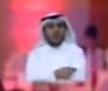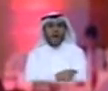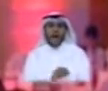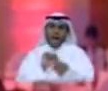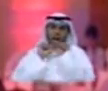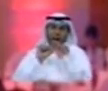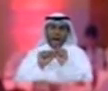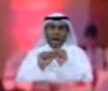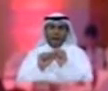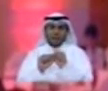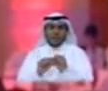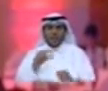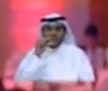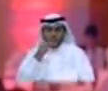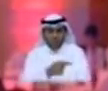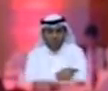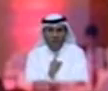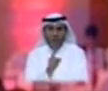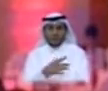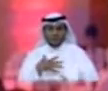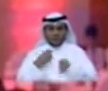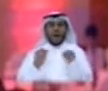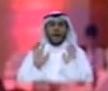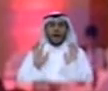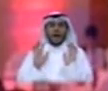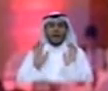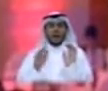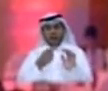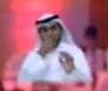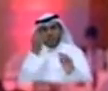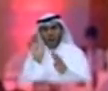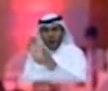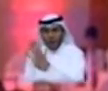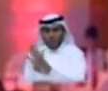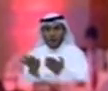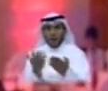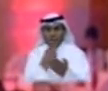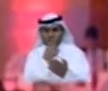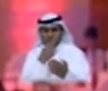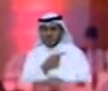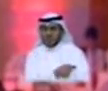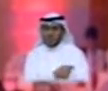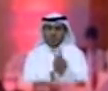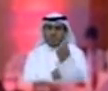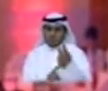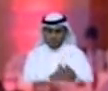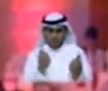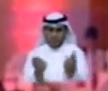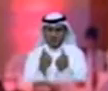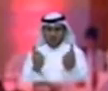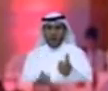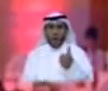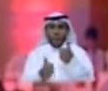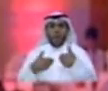فقط، ولكن ليس الطبي فقط، يعني المجال الصحي فقط ولكن ممكن أن يكون خدمات أو ممكن أن يكون طبي، وراح يكون إن شاء الله الجائزة